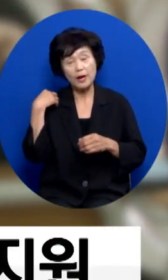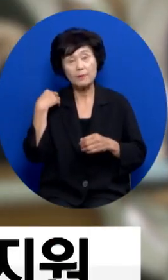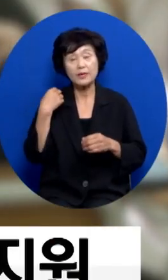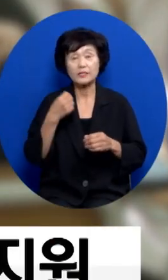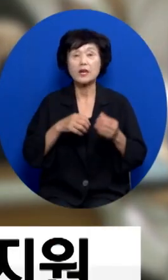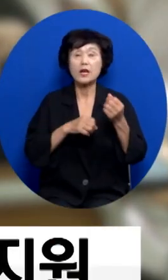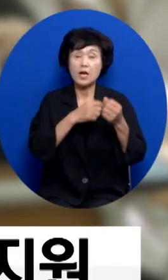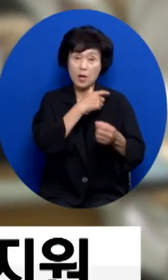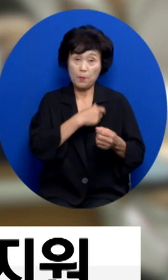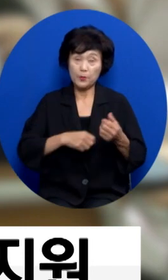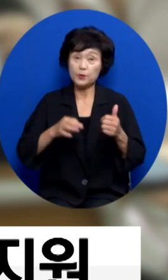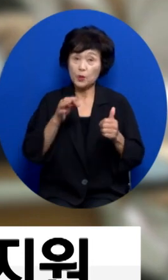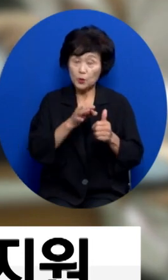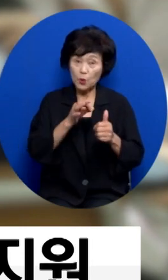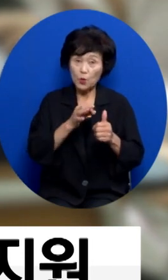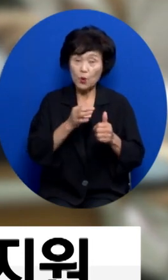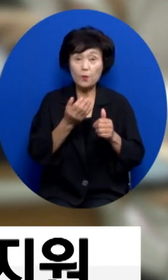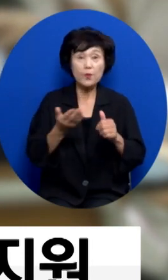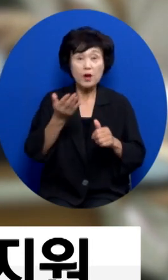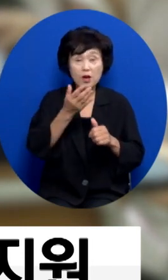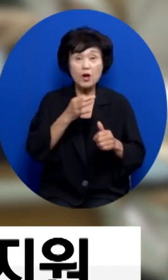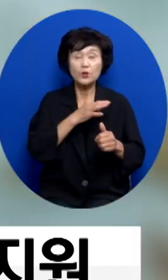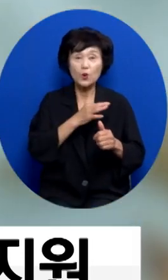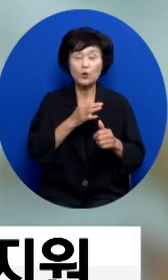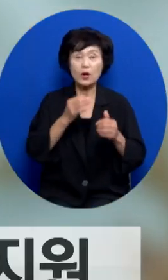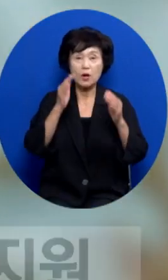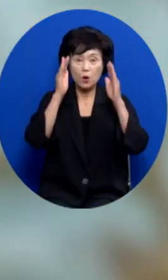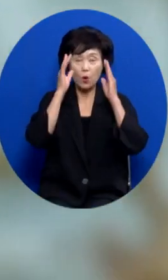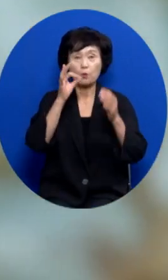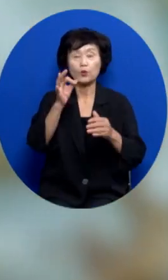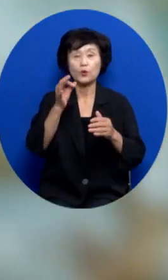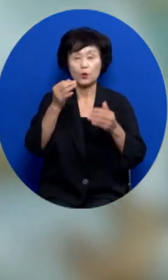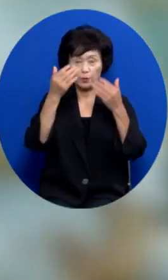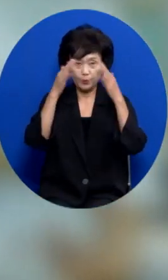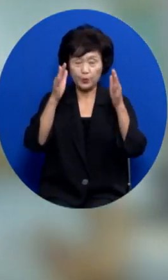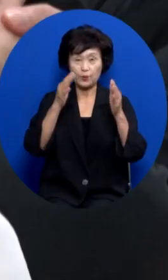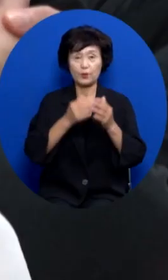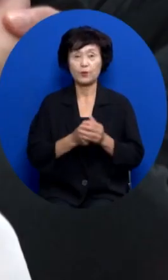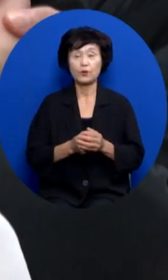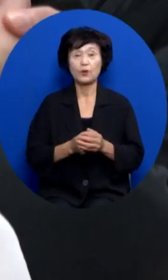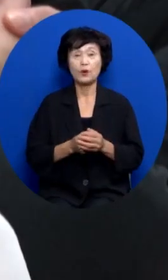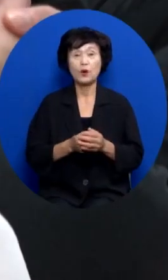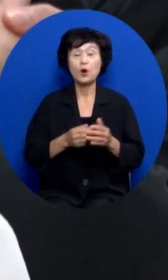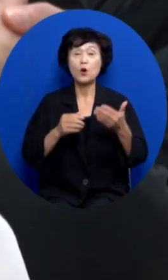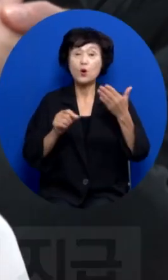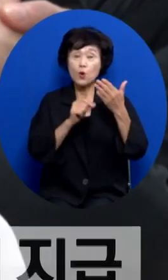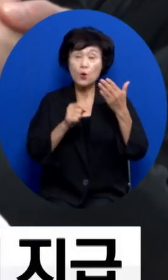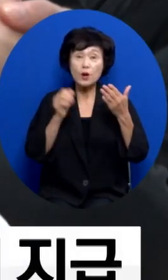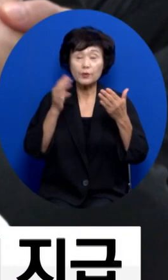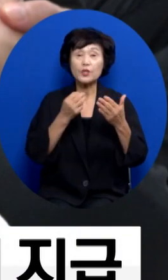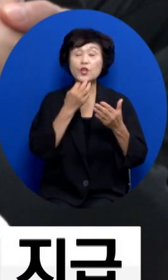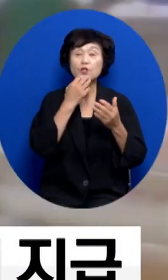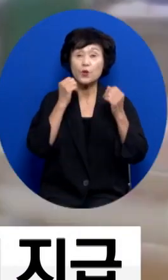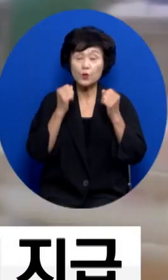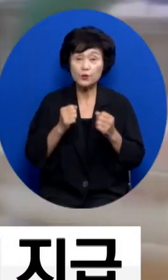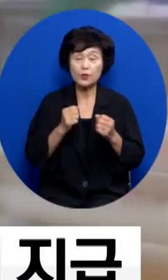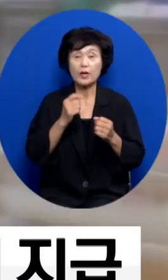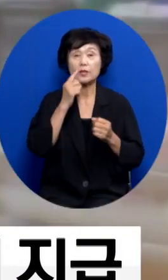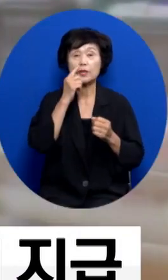가구 자녀의 등록금은 전액 지원합니다. 오는 9월부터는 서울에 거주하는 산모의